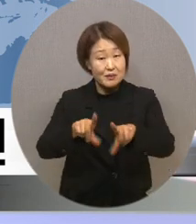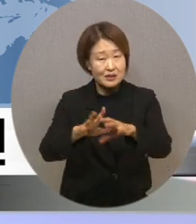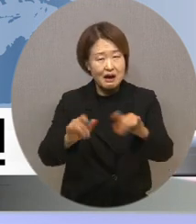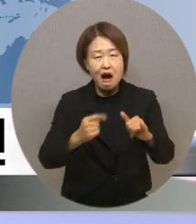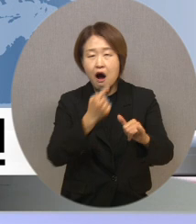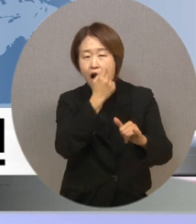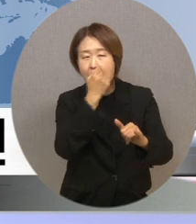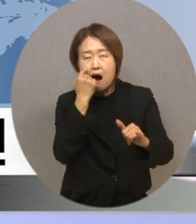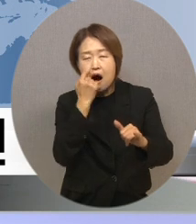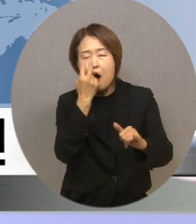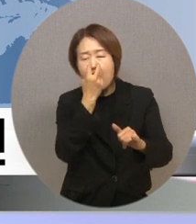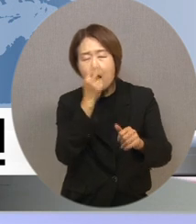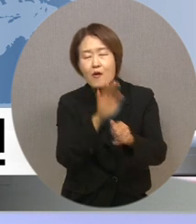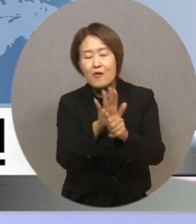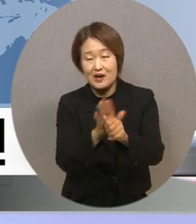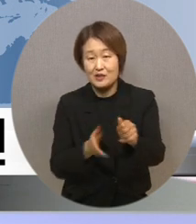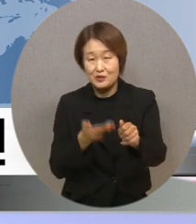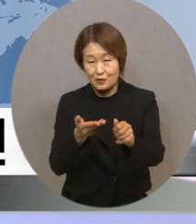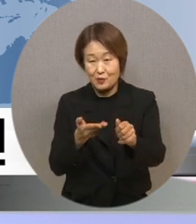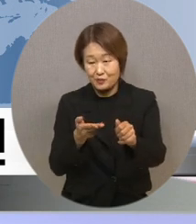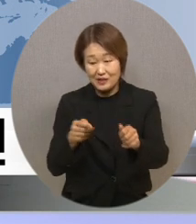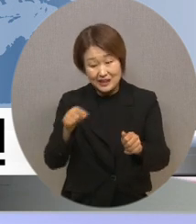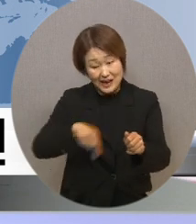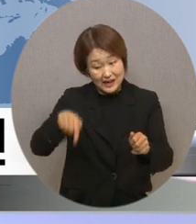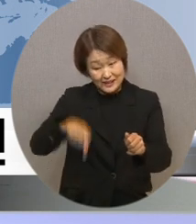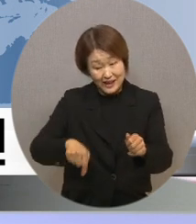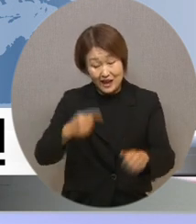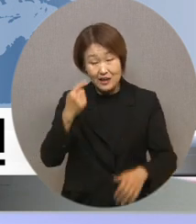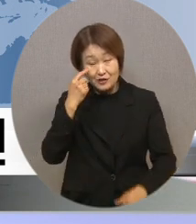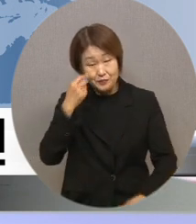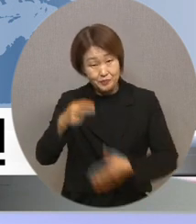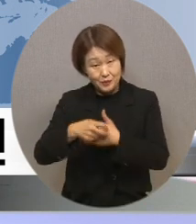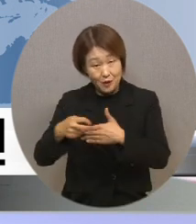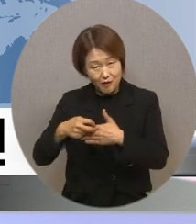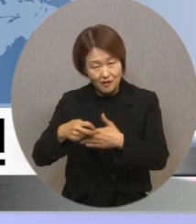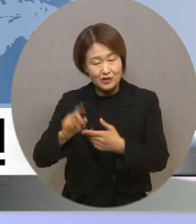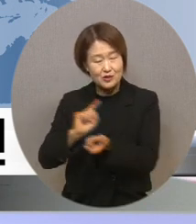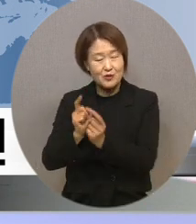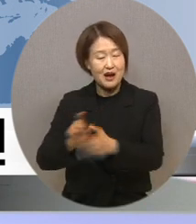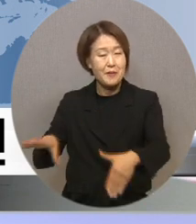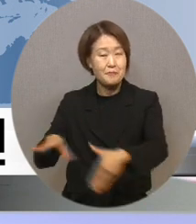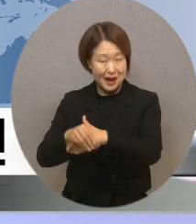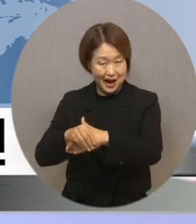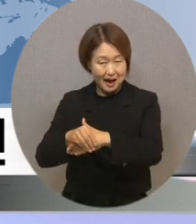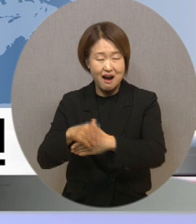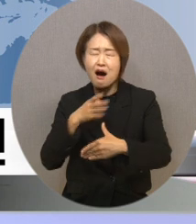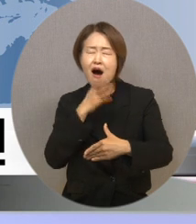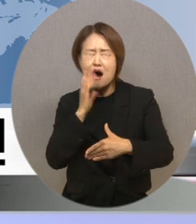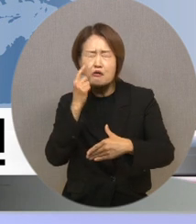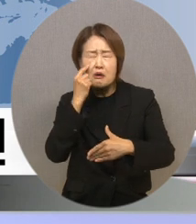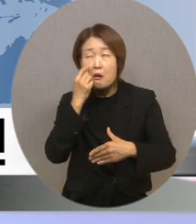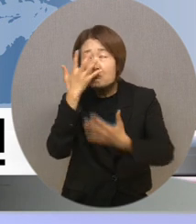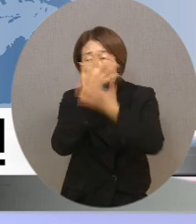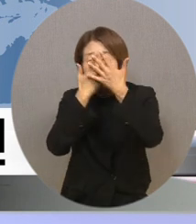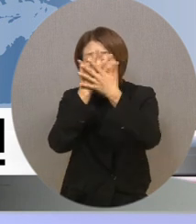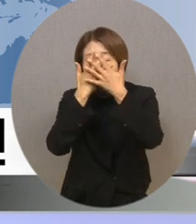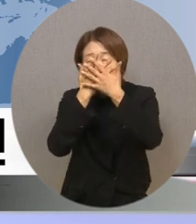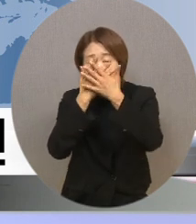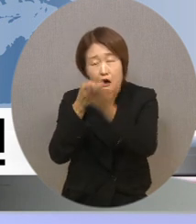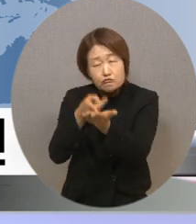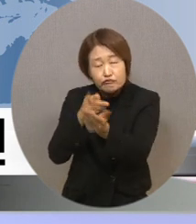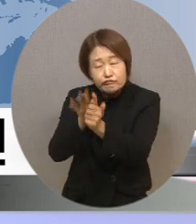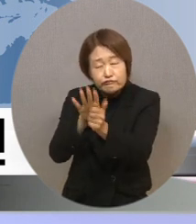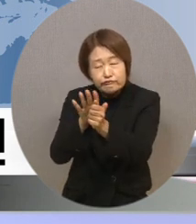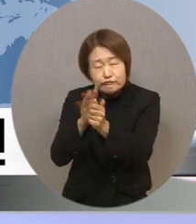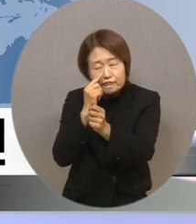있습니다. 관내의 한 안과와 업무 협약을 맺고 안과 질환이 있는 어르신들의 시력을 되찾아드리고 있는데요.